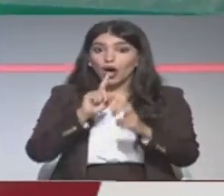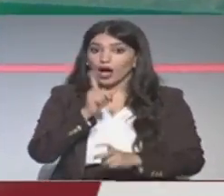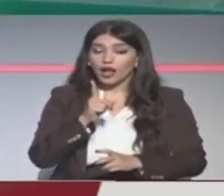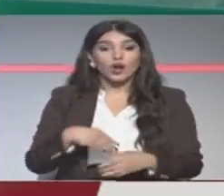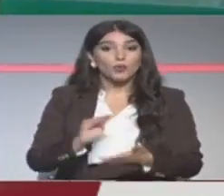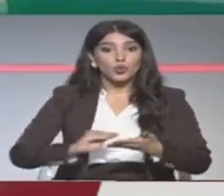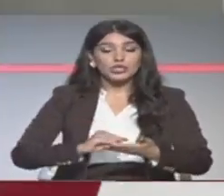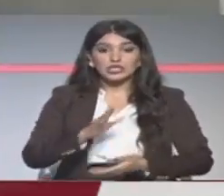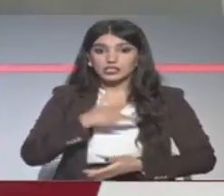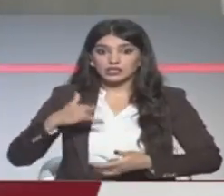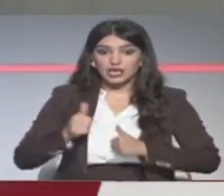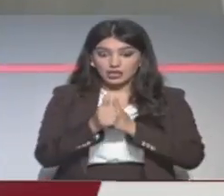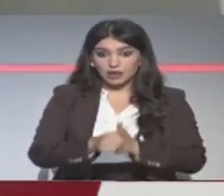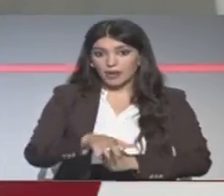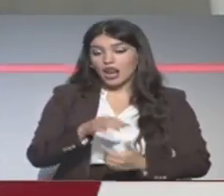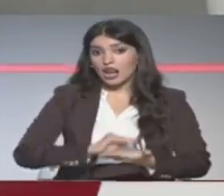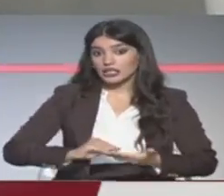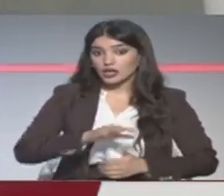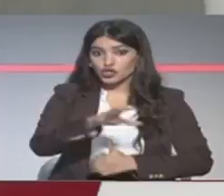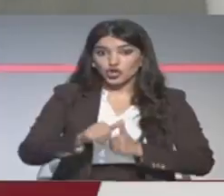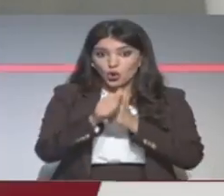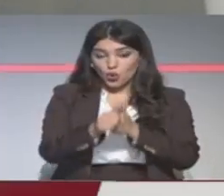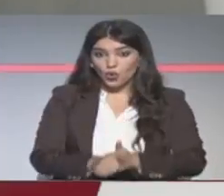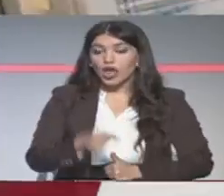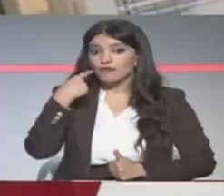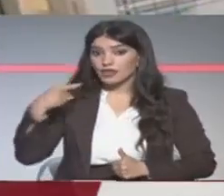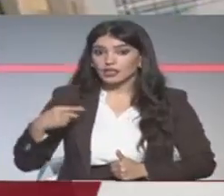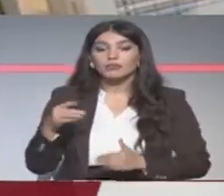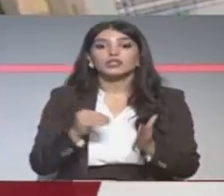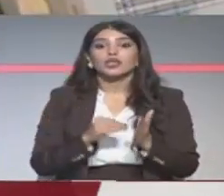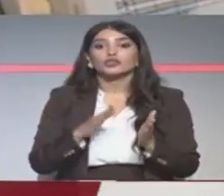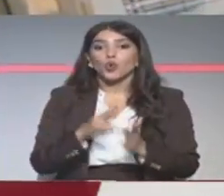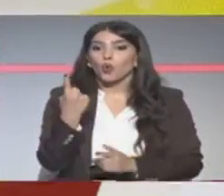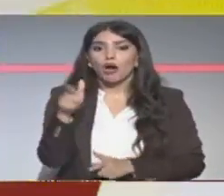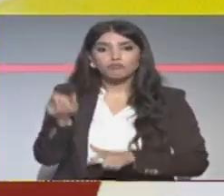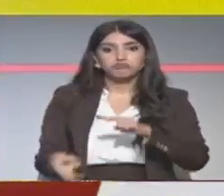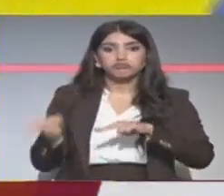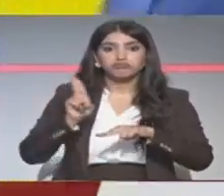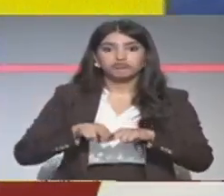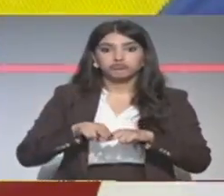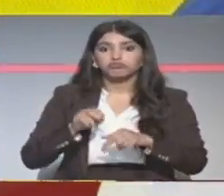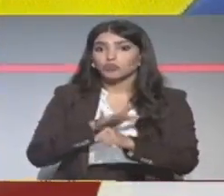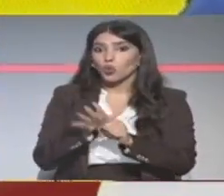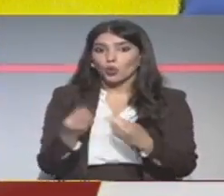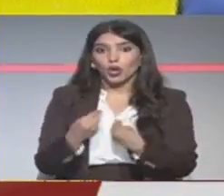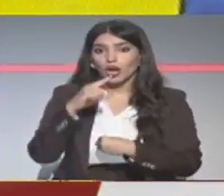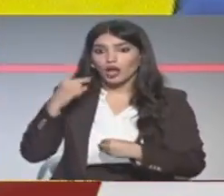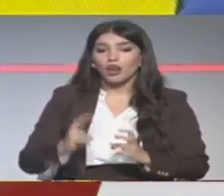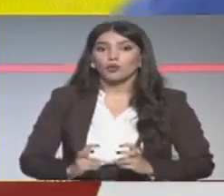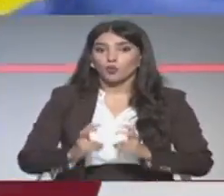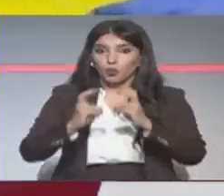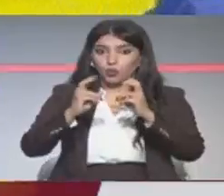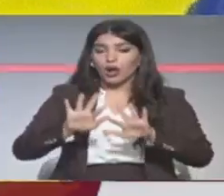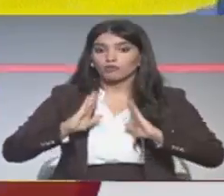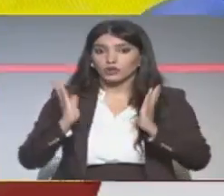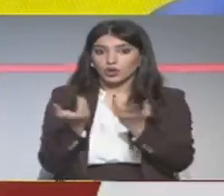الصحة الوقائية بالإدارة الجهوية للصحة بنابل بتسجيل حالة وفاة جديدة بفيروس كورونا بالجهة، ليرتفع عدد